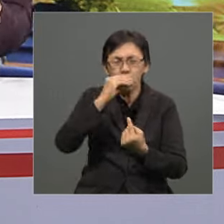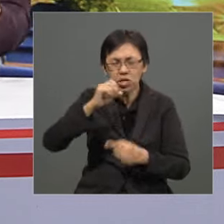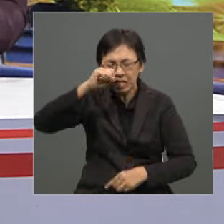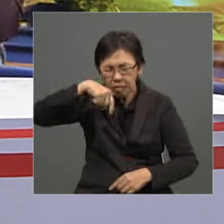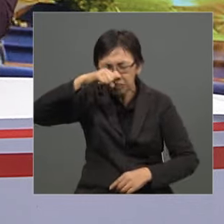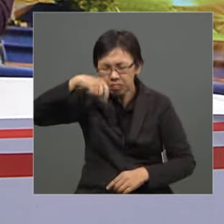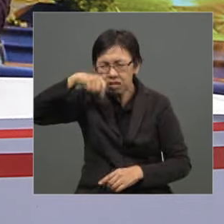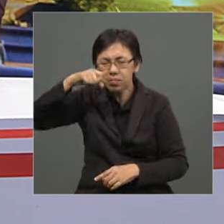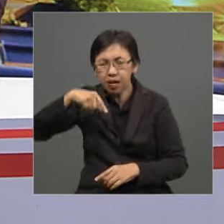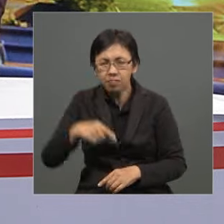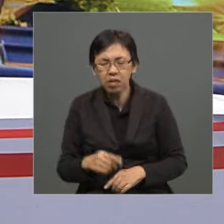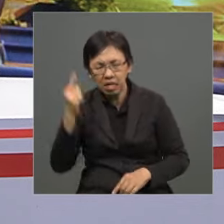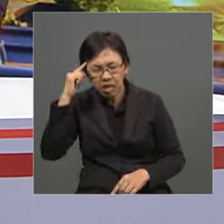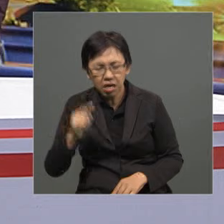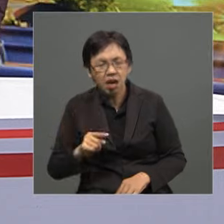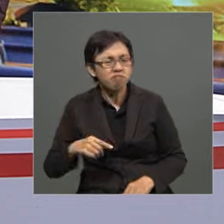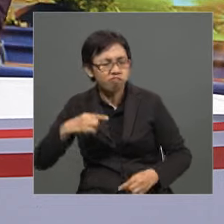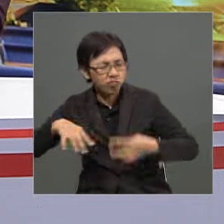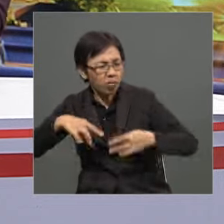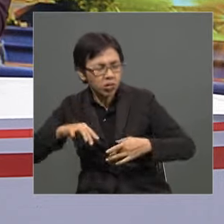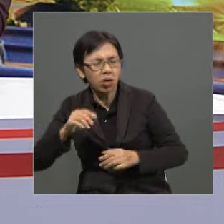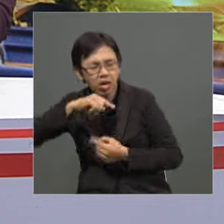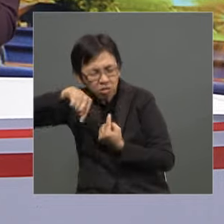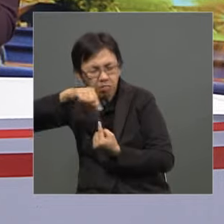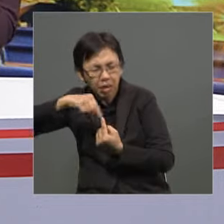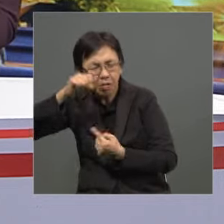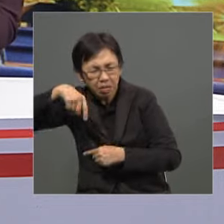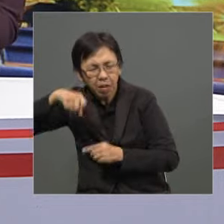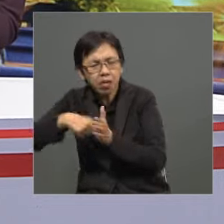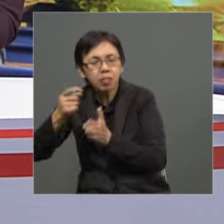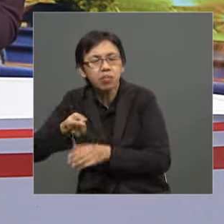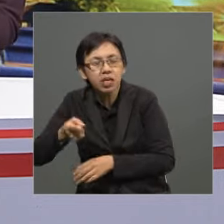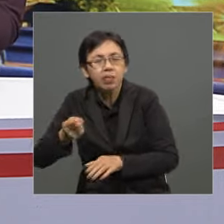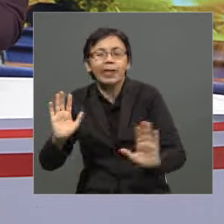อธิบายเสร็จฝั่งที่ไม่เห็นด้วยก็ไม่เห็นด้วยแล้วก็เข้าไปด้วยเหตุผลเดิมวนก็เลยจำเป็นจะต้องปิดประชุมไปก่อนนะครับ